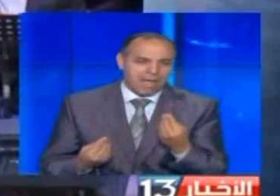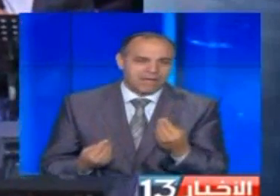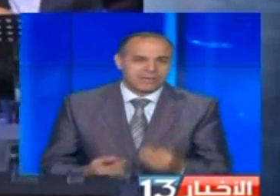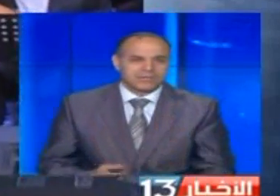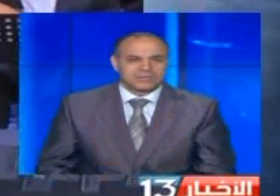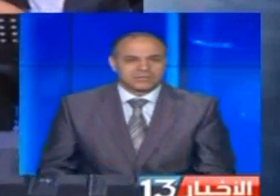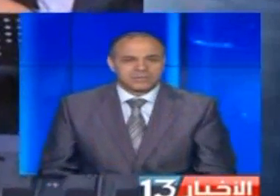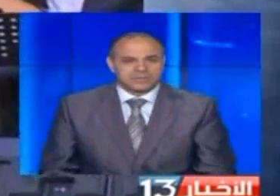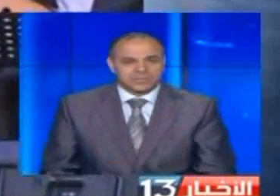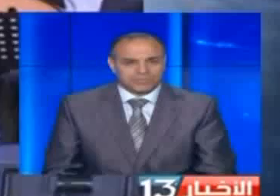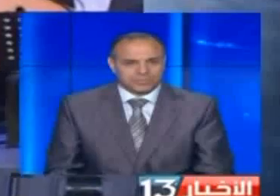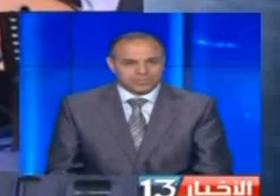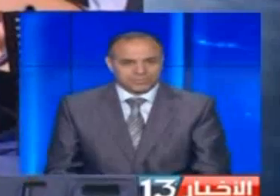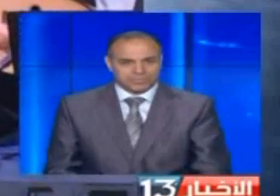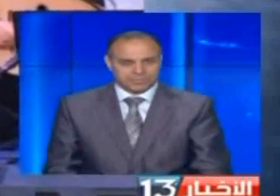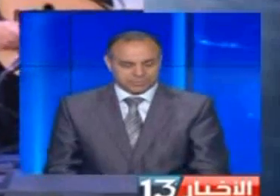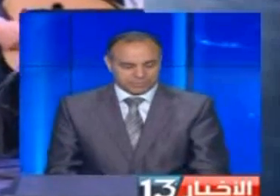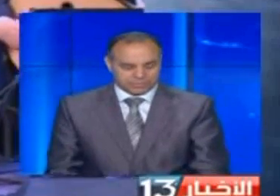فنانين.